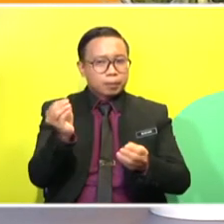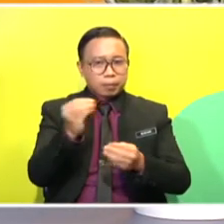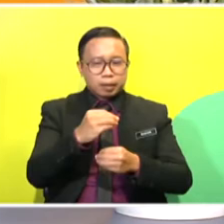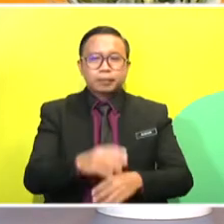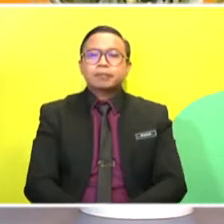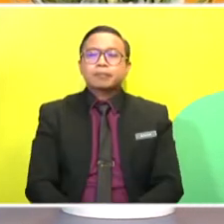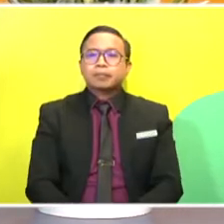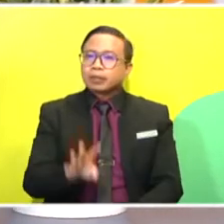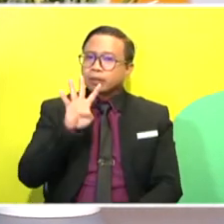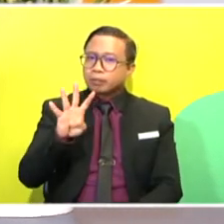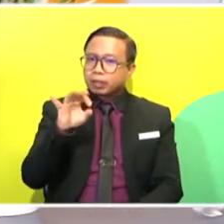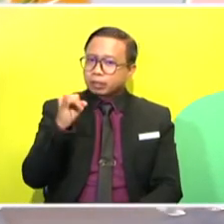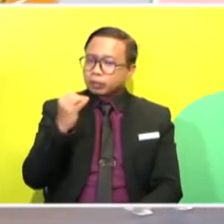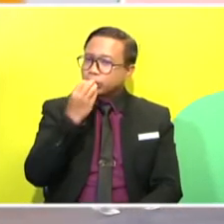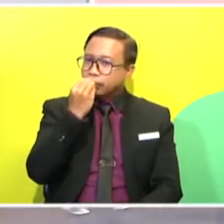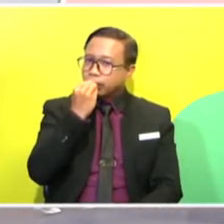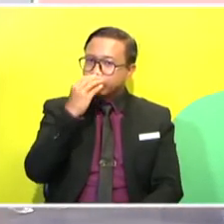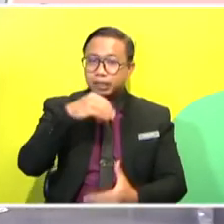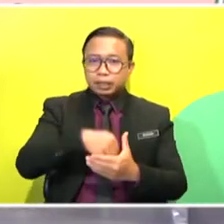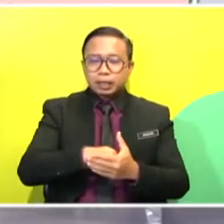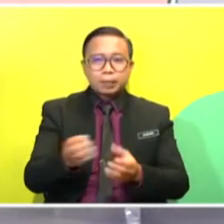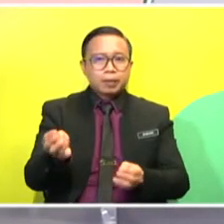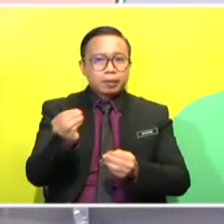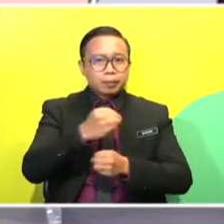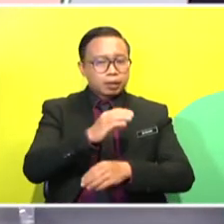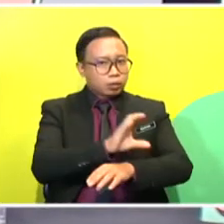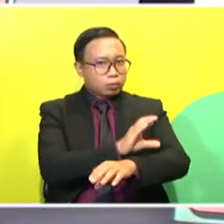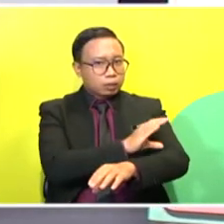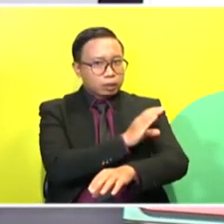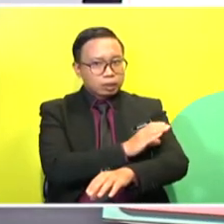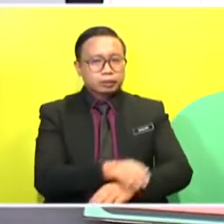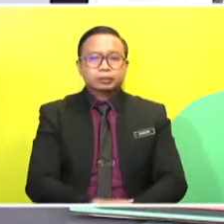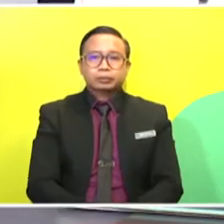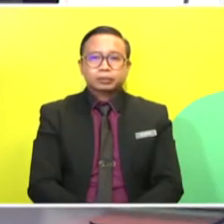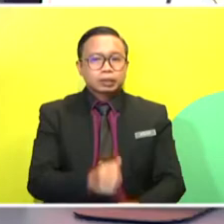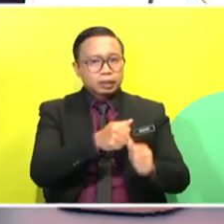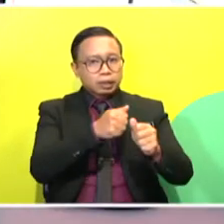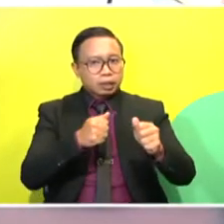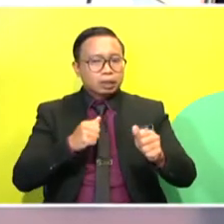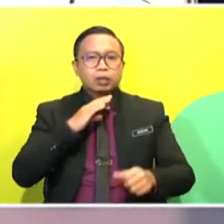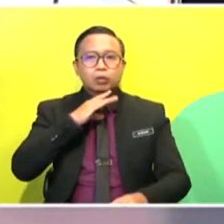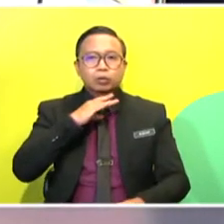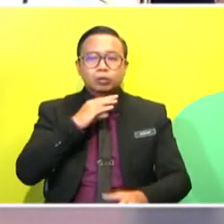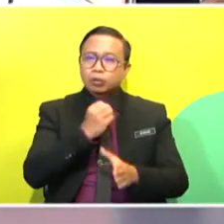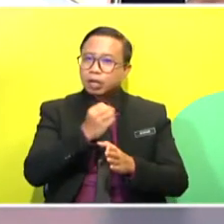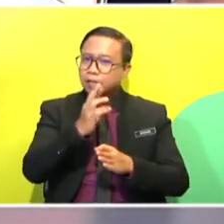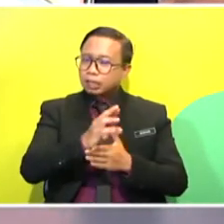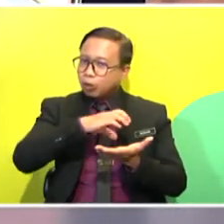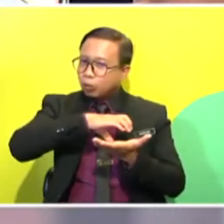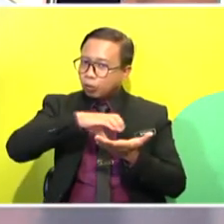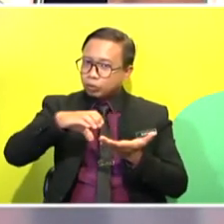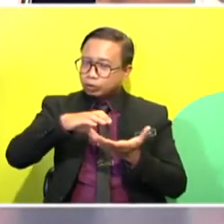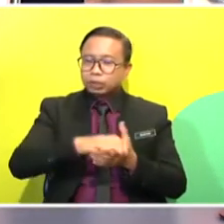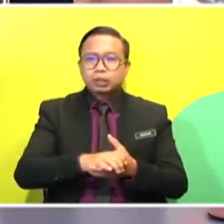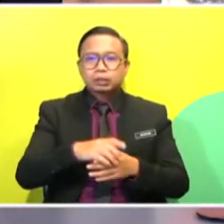dilarang makan dan minum di dalam makmal komputer bagi mengelakkan kekotoran atau kerosakan berlaku